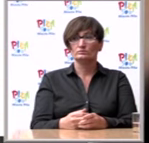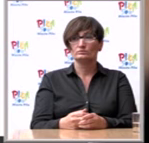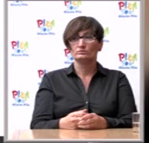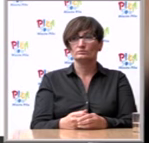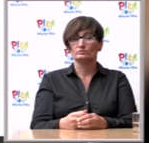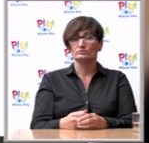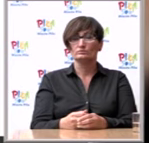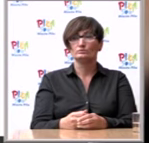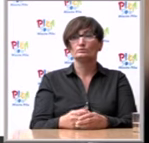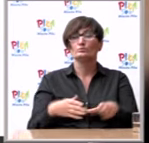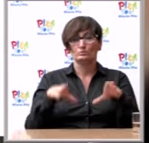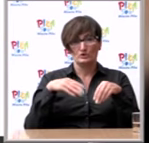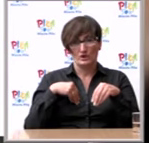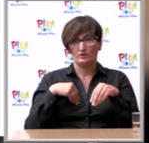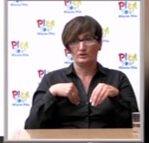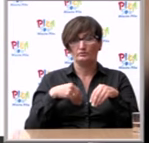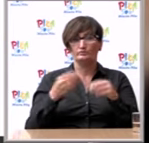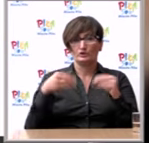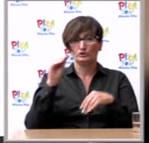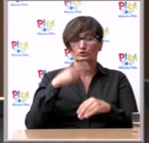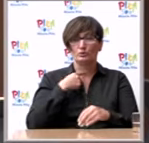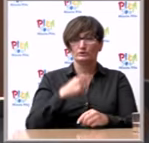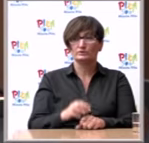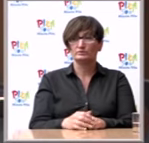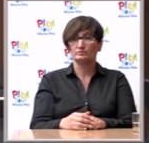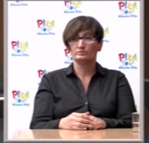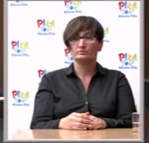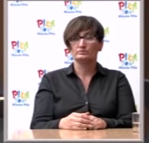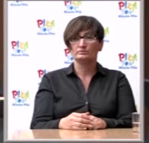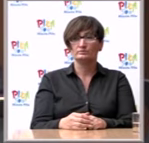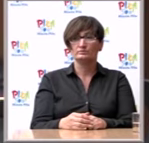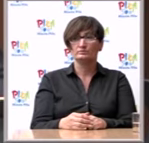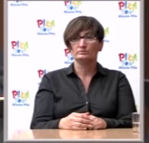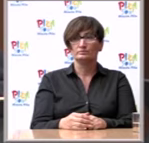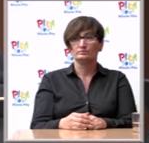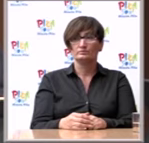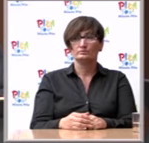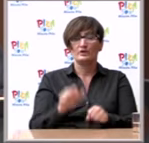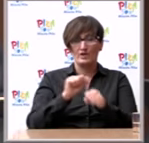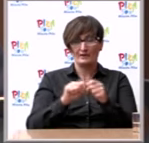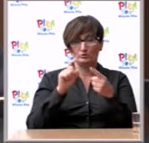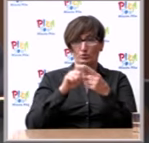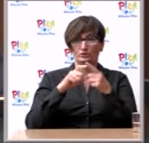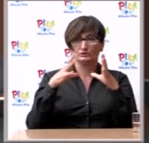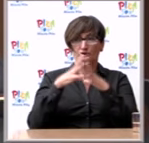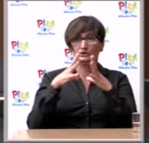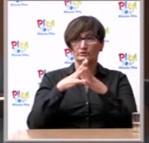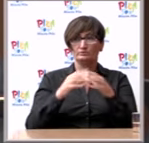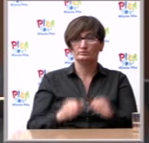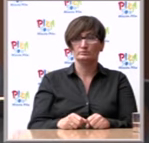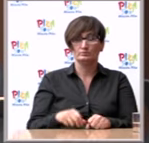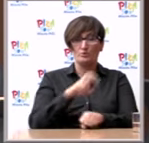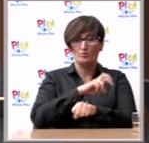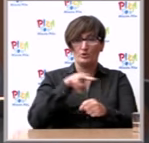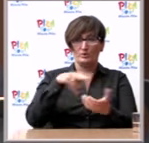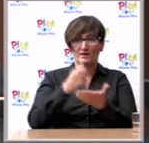Stwierdzam, że uchwała została przyjęta jednomyślnie. Przed nami kolejny punkt porządku obrad. Jest to punkt 10. Projekt